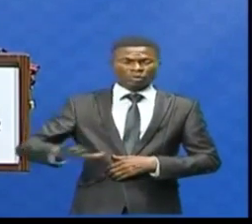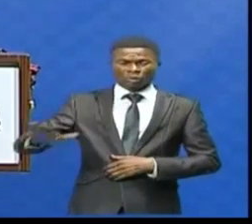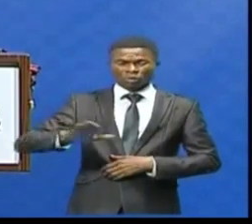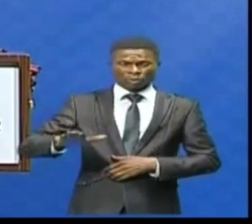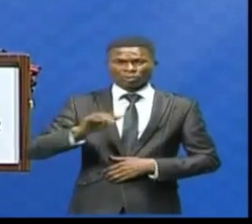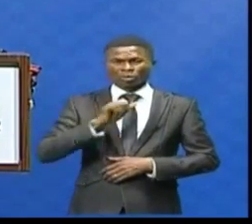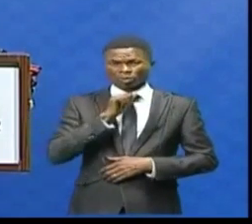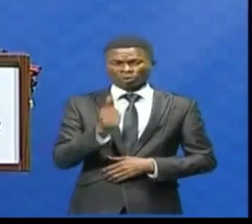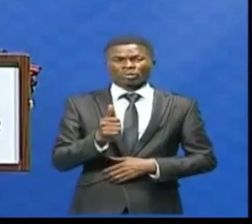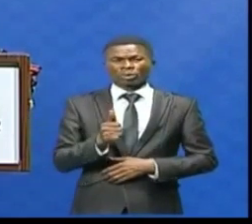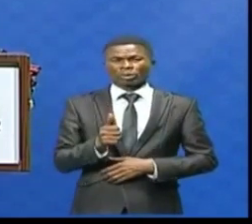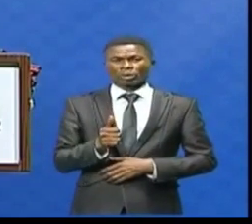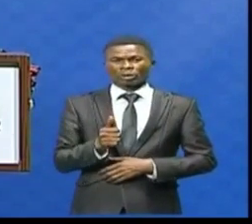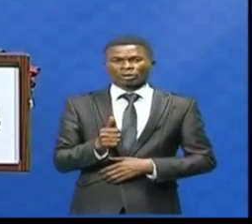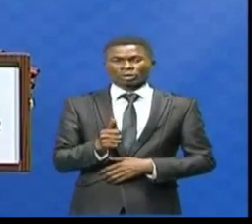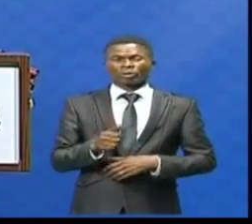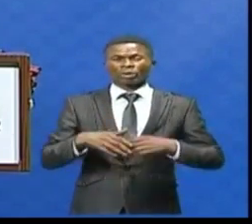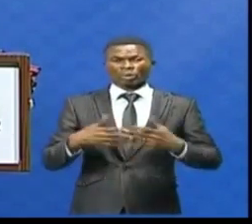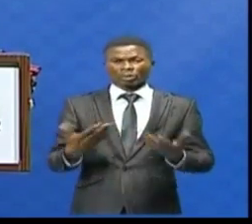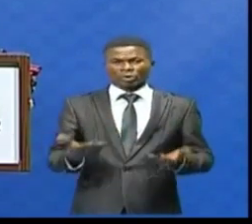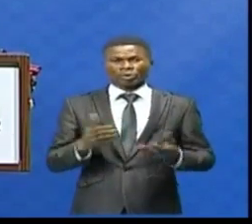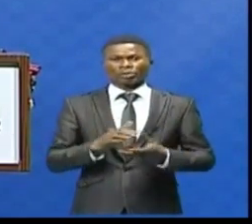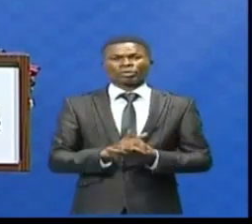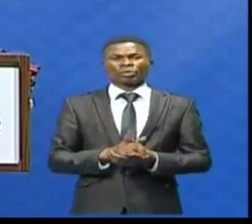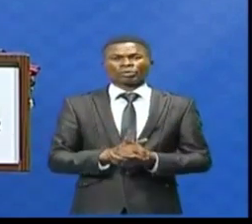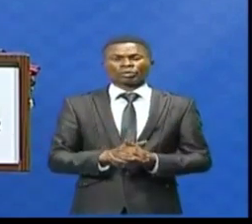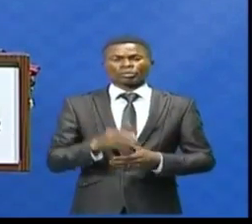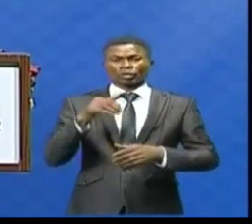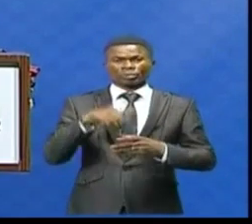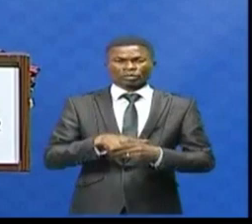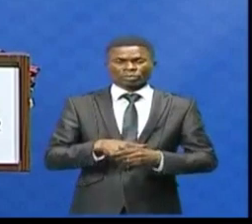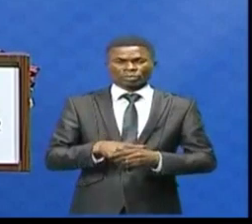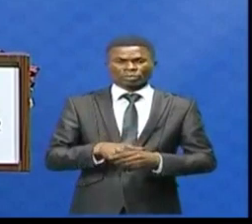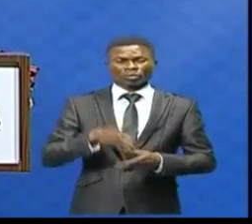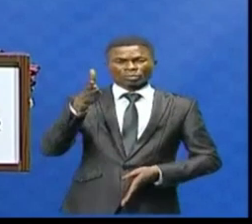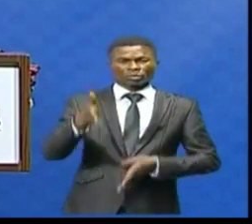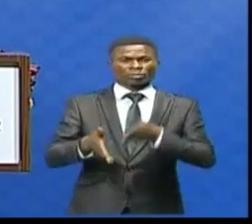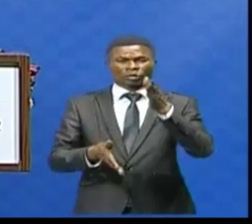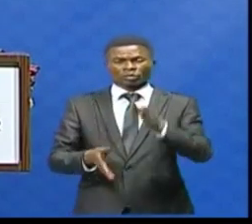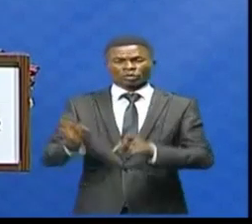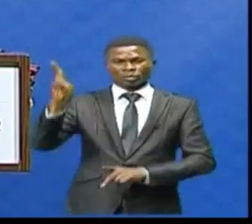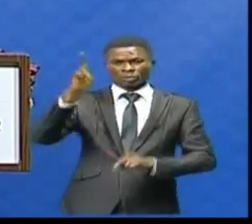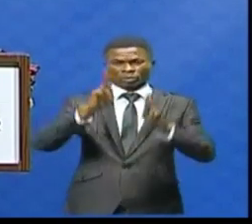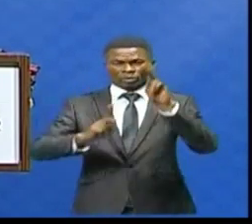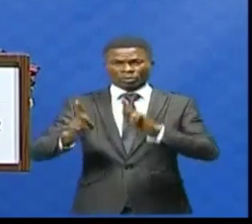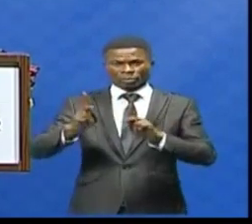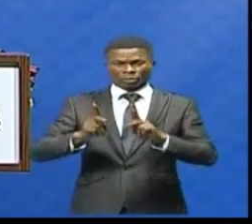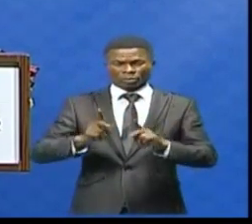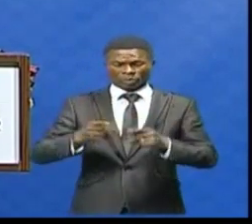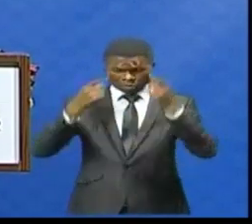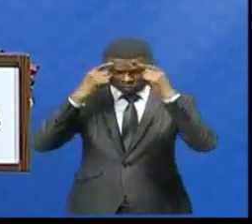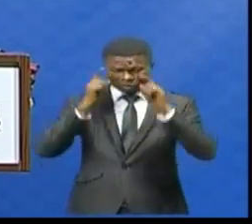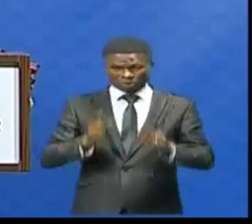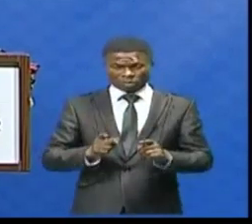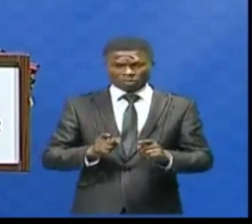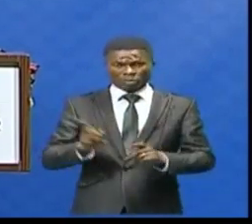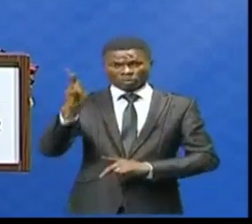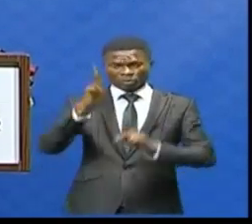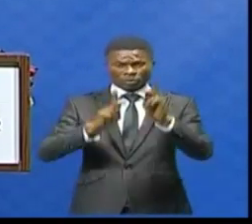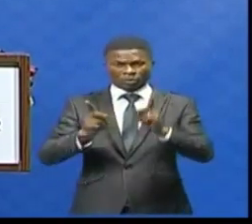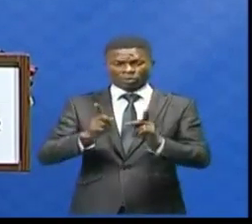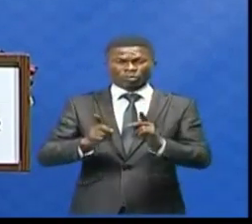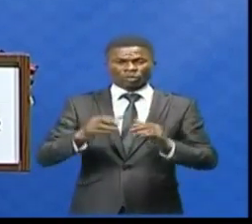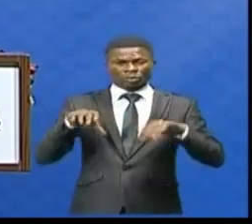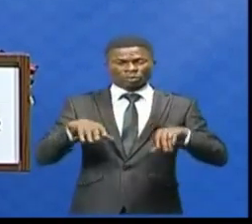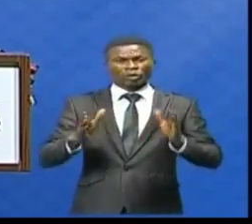pays en effet à travers des manifestations populaires et des prises de position publique le